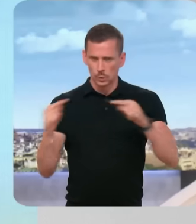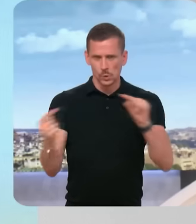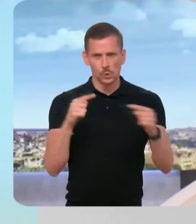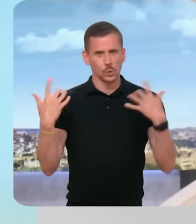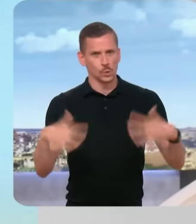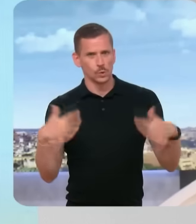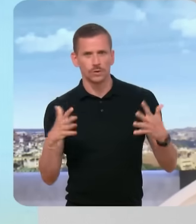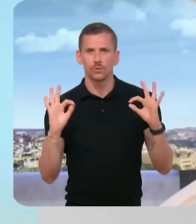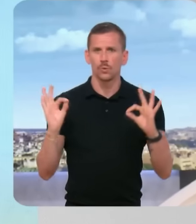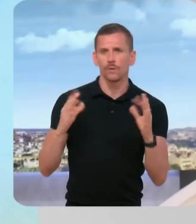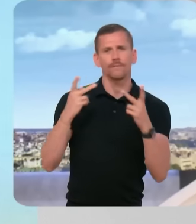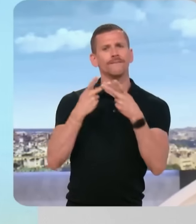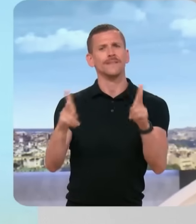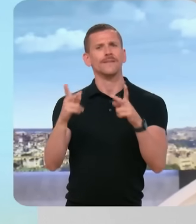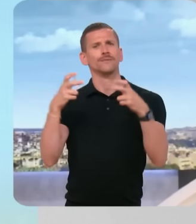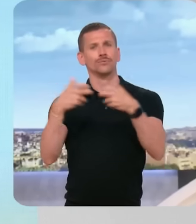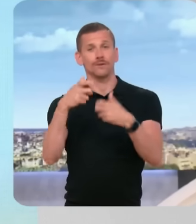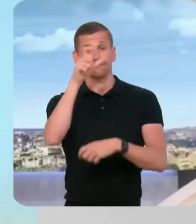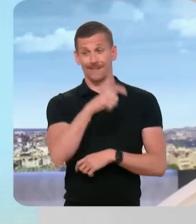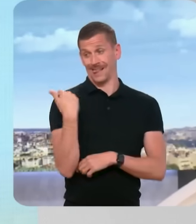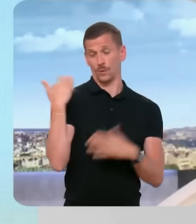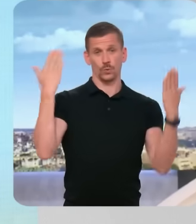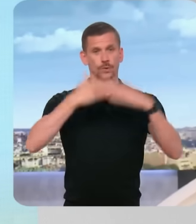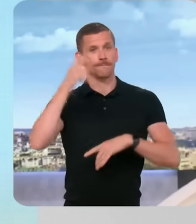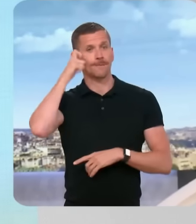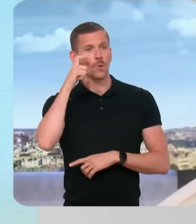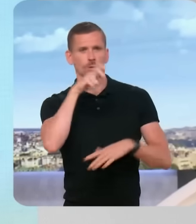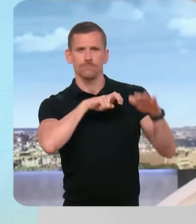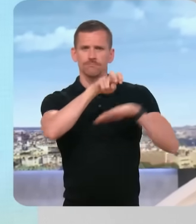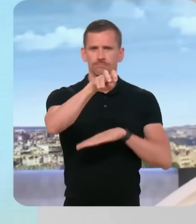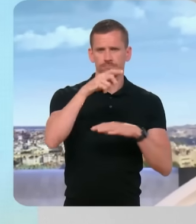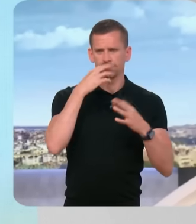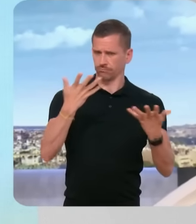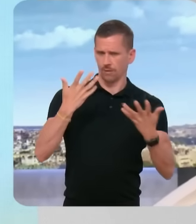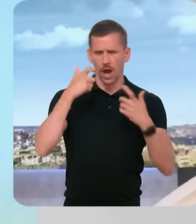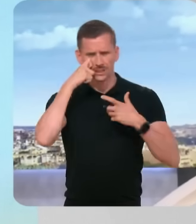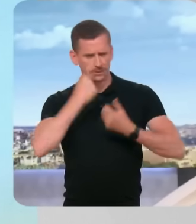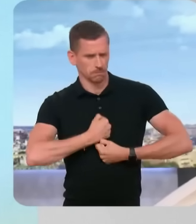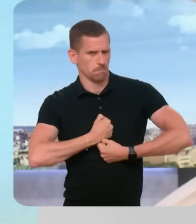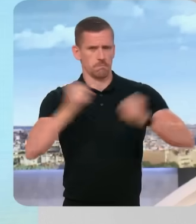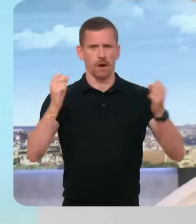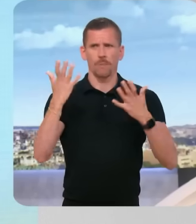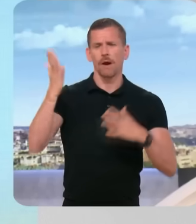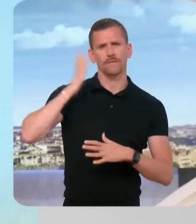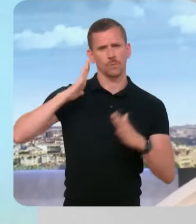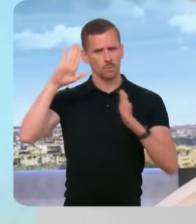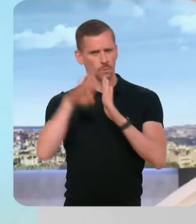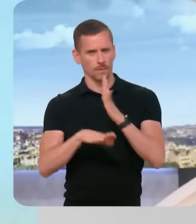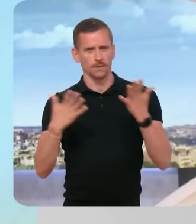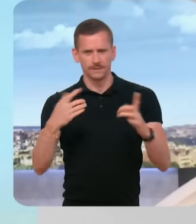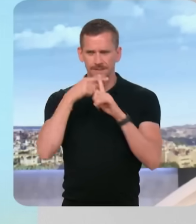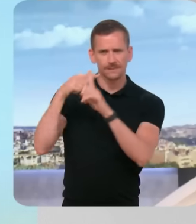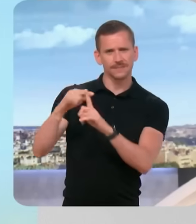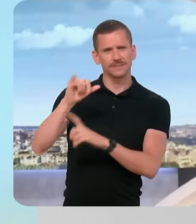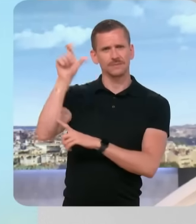nuit, Emmanuel Macron a dénoncé, je le cite, le racisme désinhibé auquel on assiste dans cette dernière ligne droite. Il visait particulièrement les propos d'un député